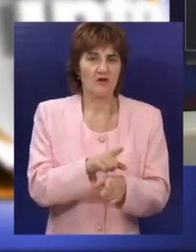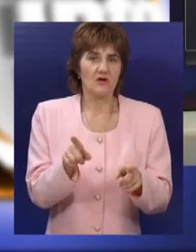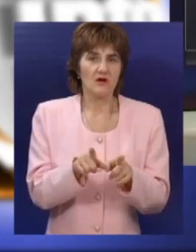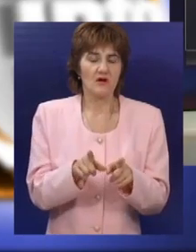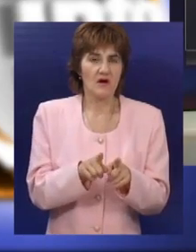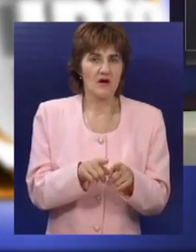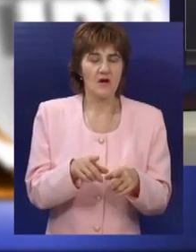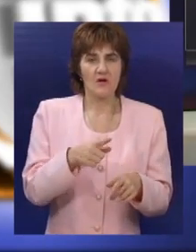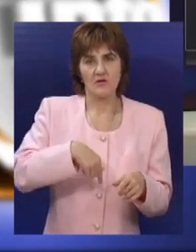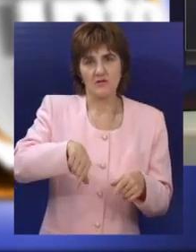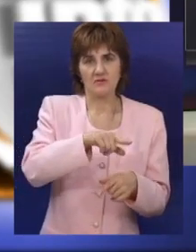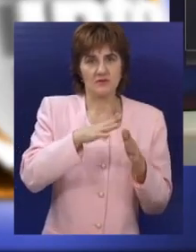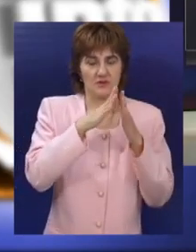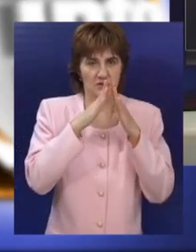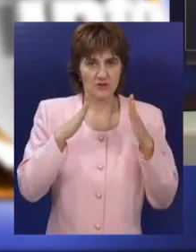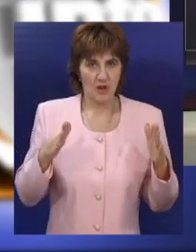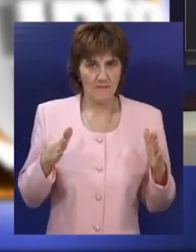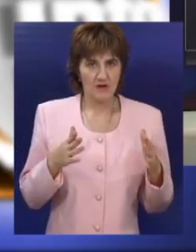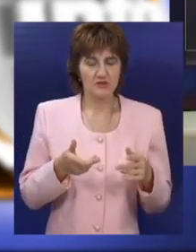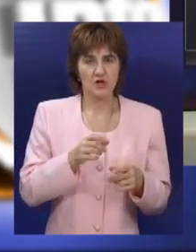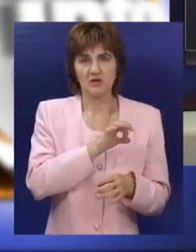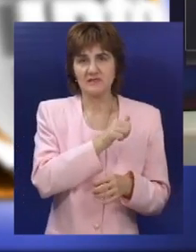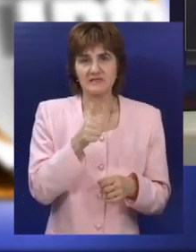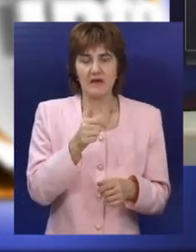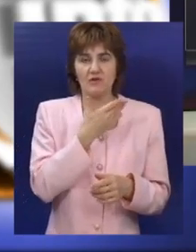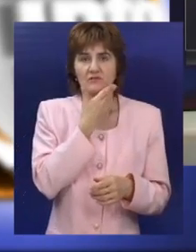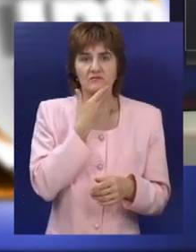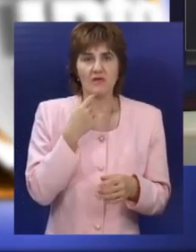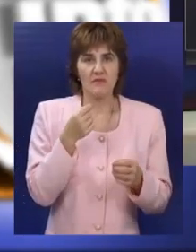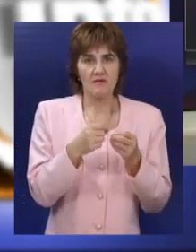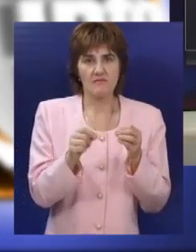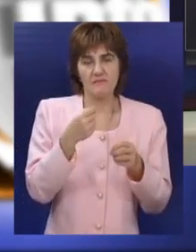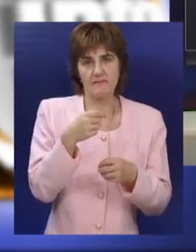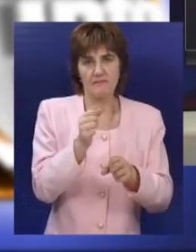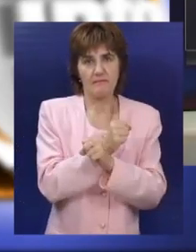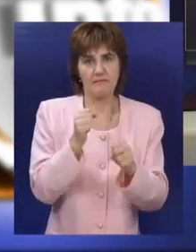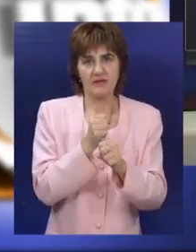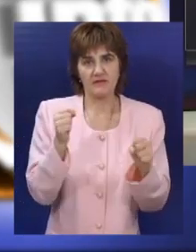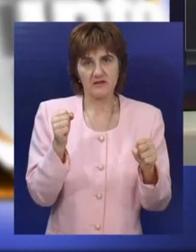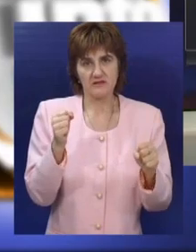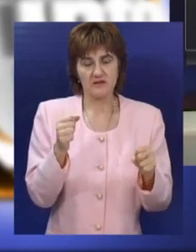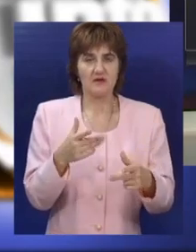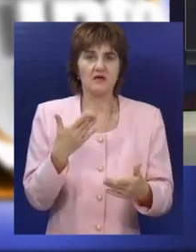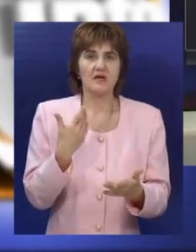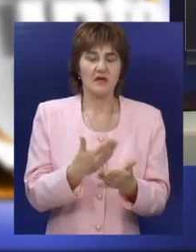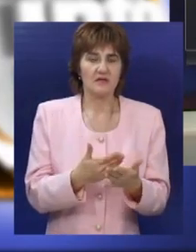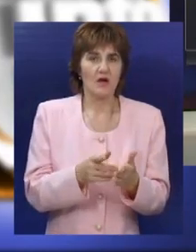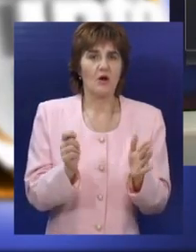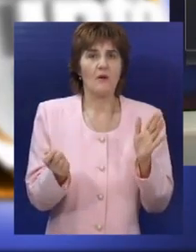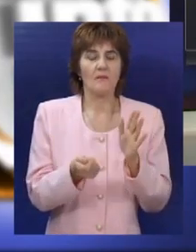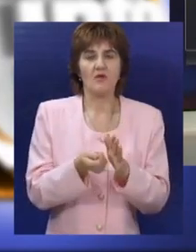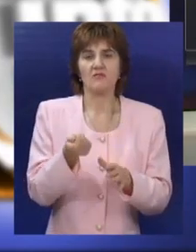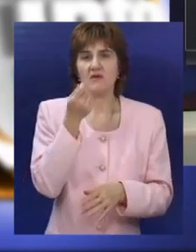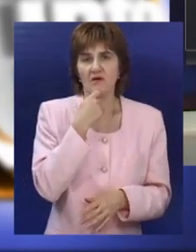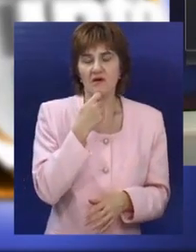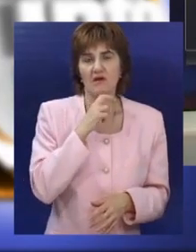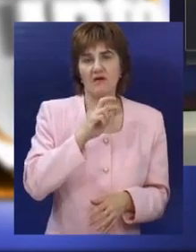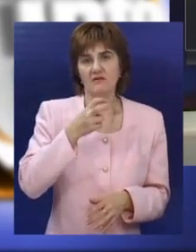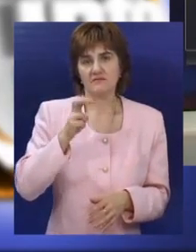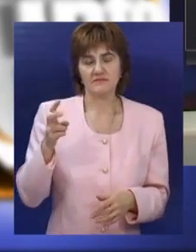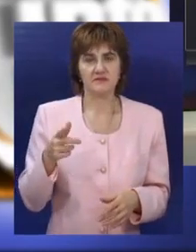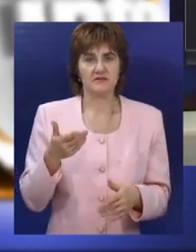praznike u domaćoj i lokalnoj produkciji, osim petardi. Novina u Winterfestu biće prodaja gurmanskih specijaliteta